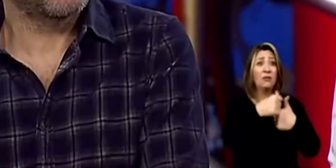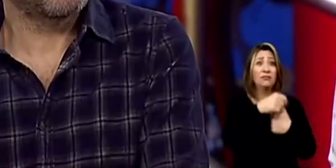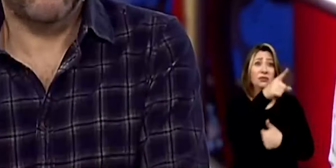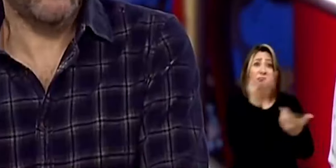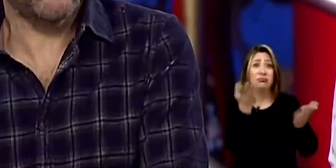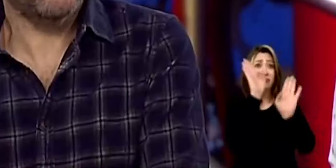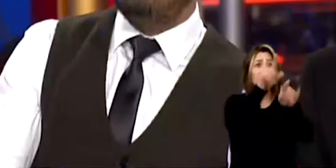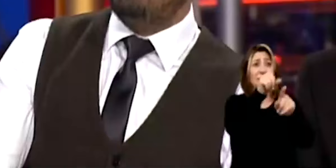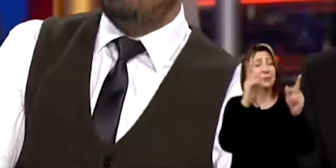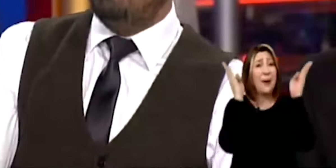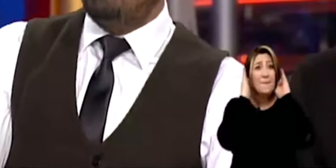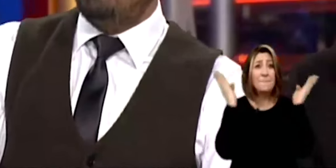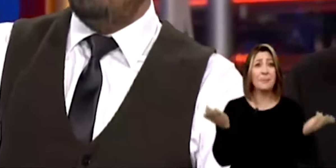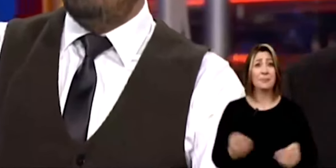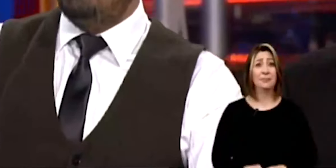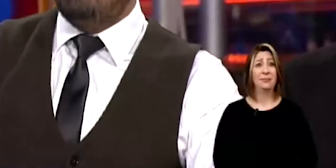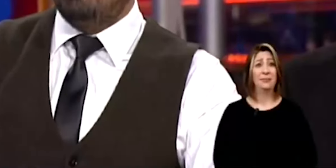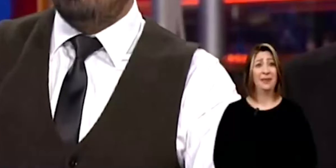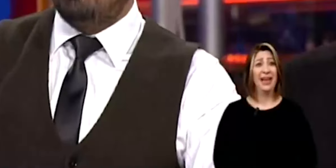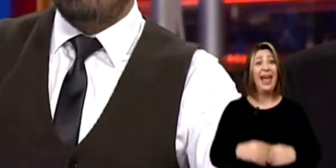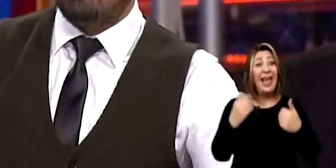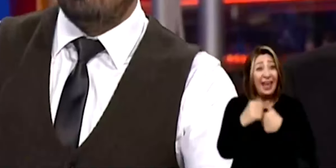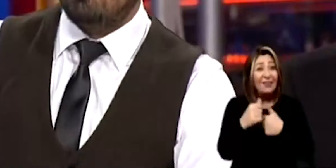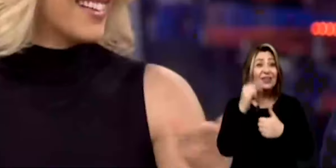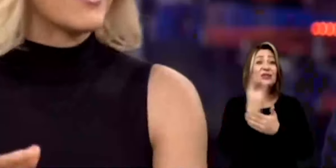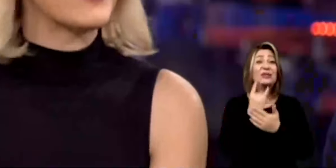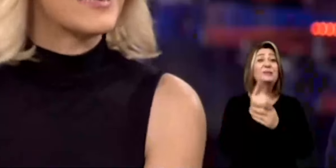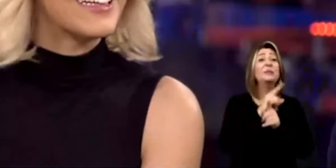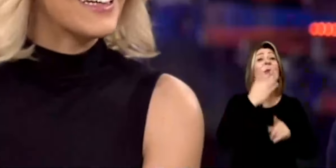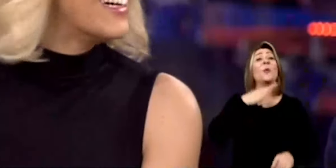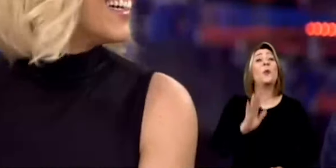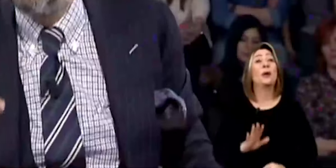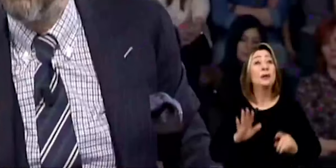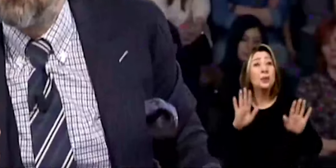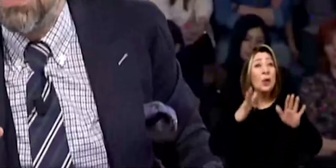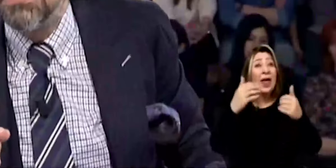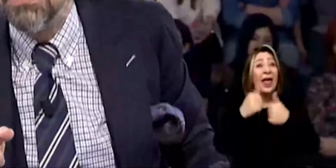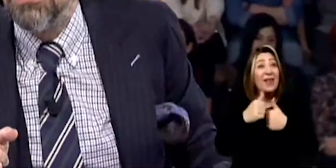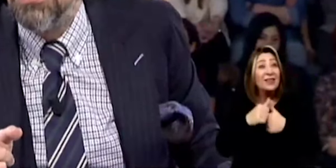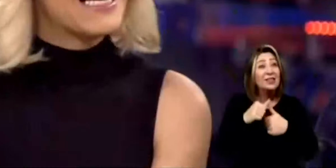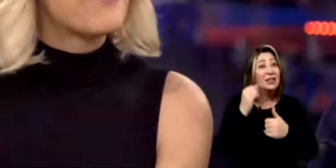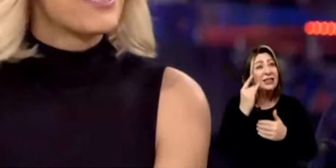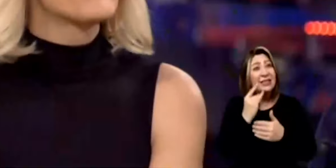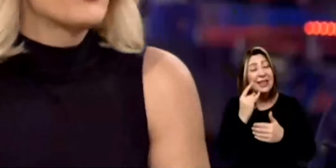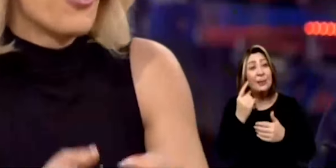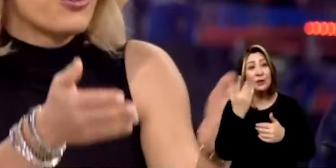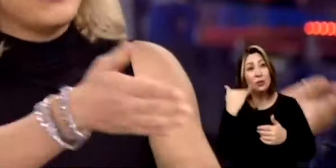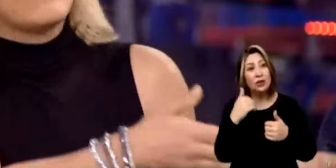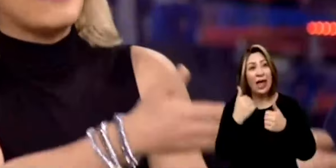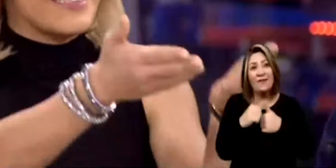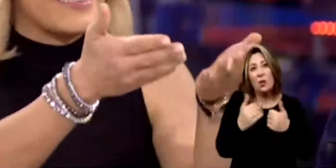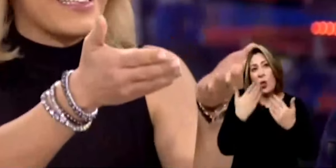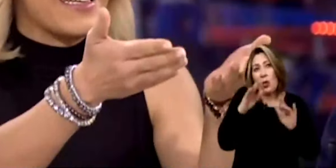evlisin. Doğru. Evlilikte cinsellik yok. Ya hayır yani. Ne oldu, evlilikte cinsellik ne dediniz? Biraz önce